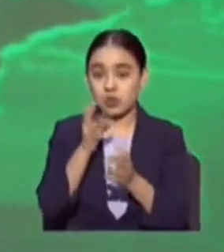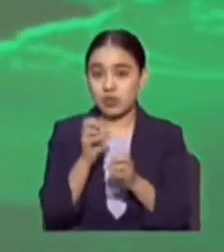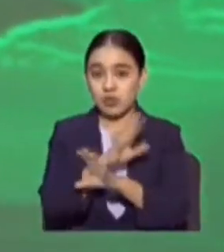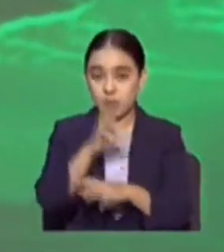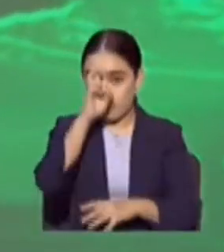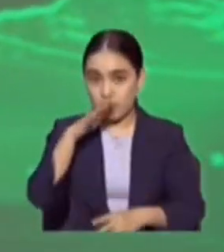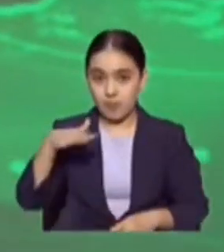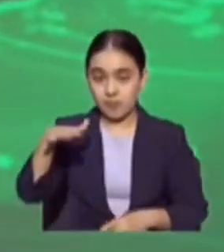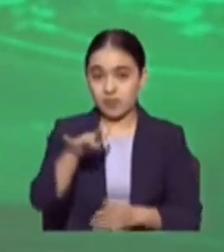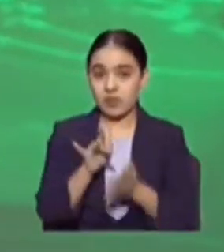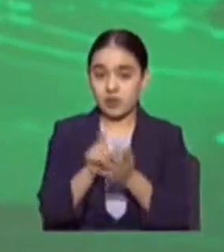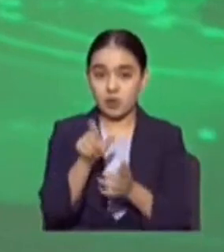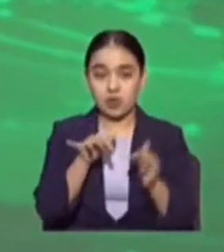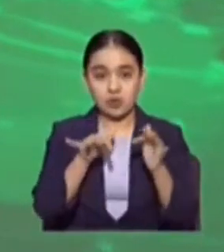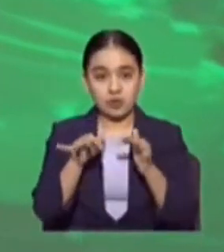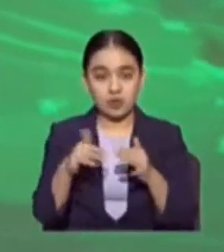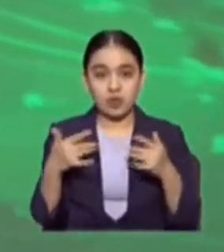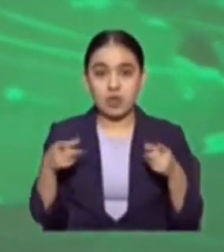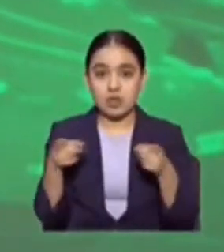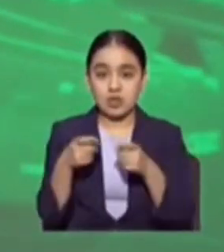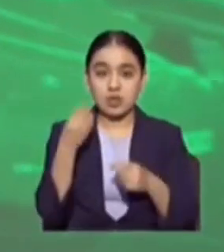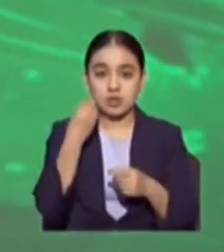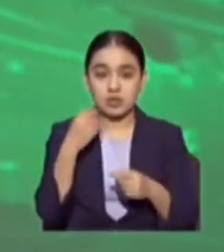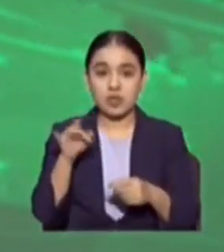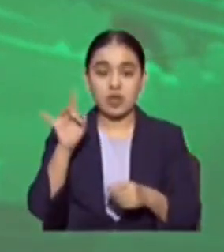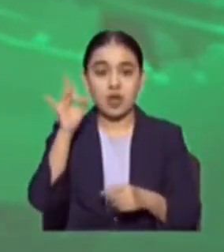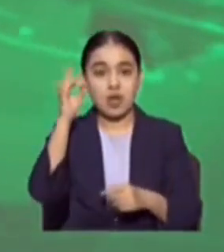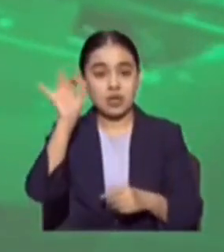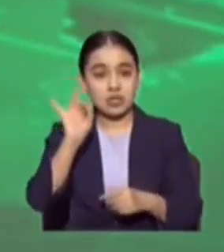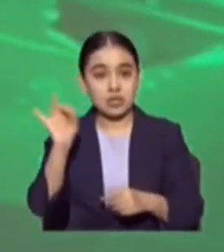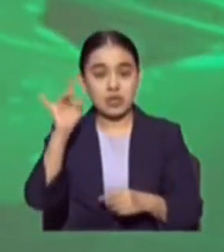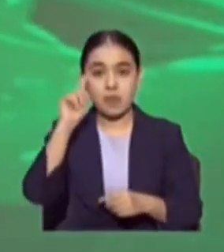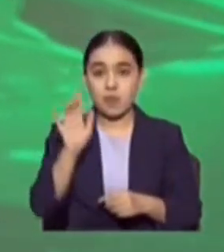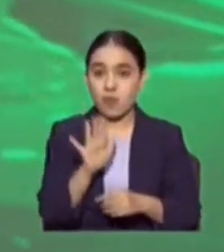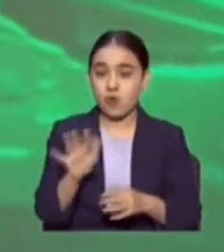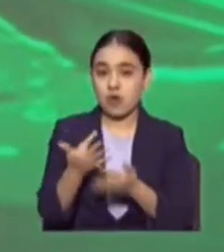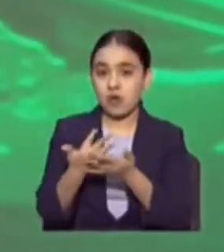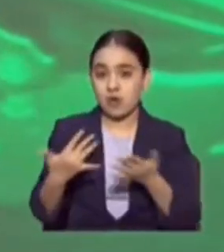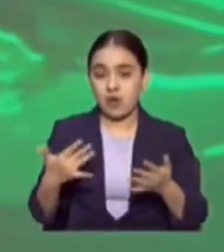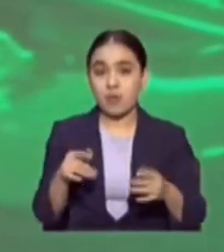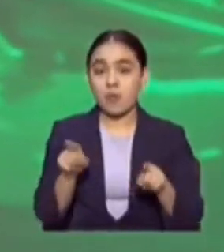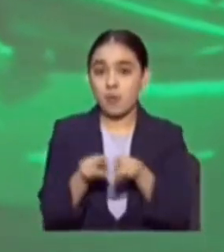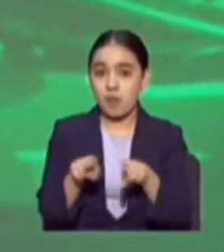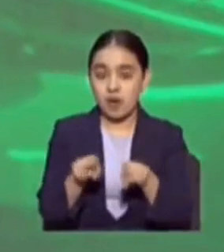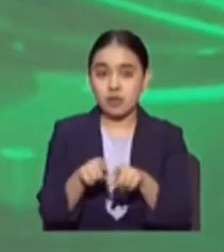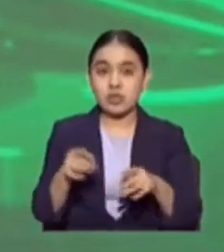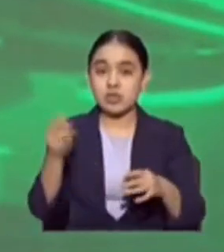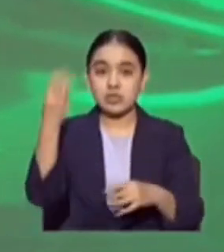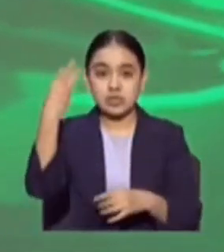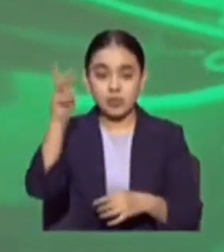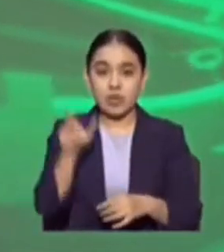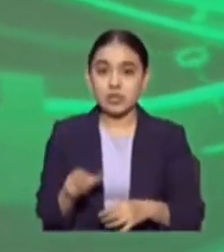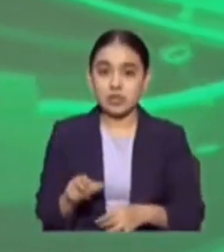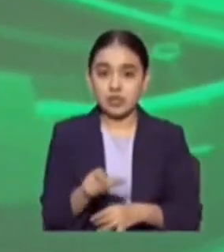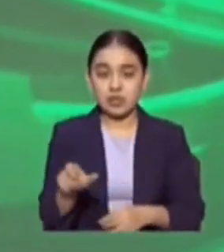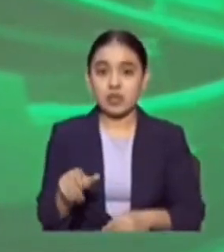nafaqat mamlakatning sayyohlar oqimini jalb qilish salohiyati, tarixiy obidalar yoxud madaniy meros obyektlari, balki zamonaviy